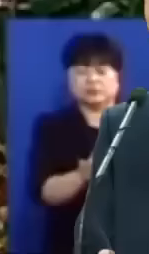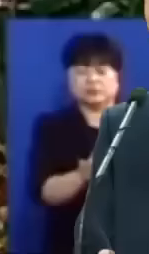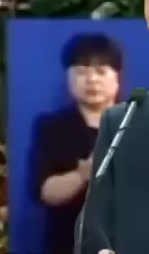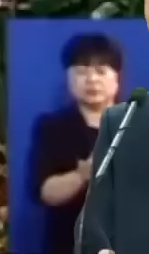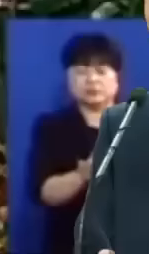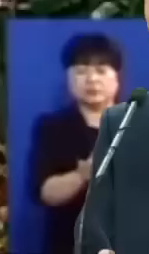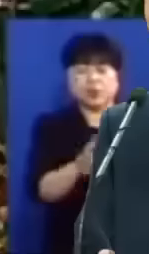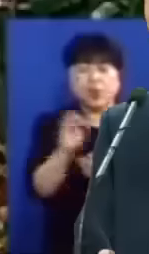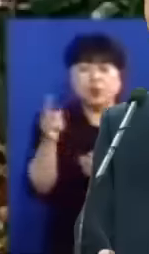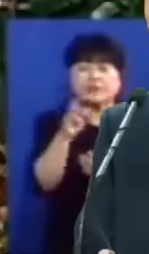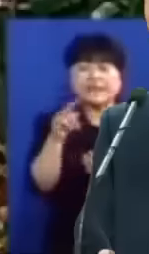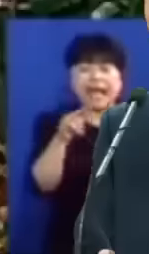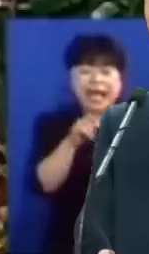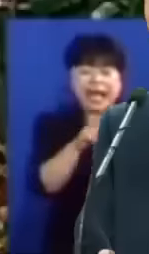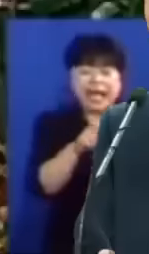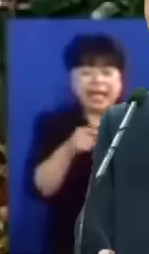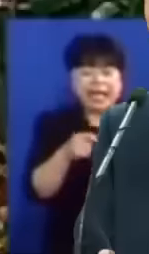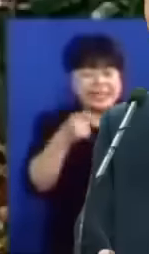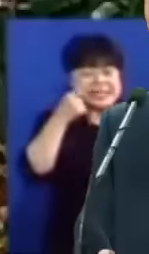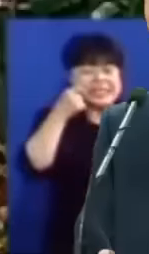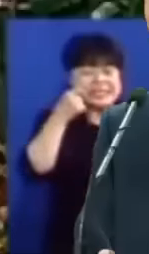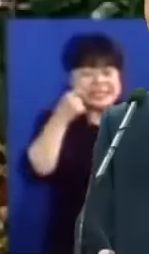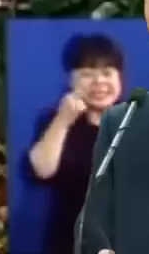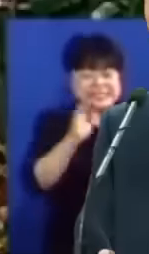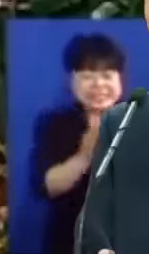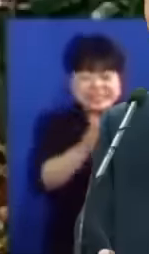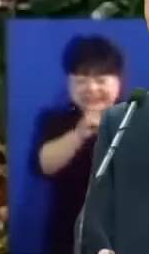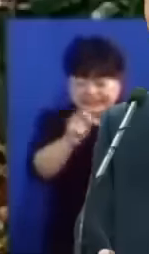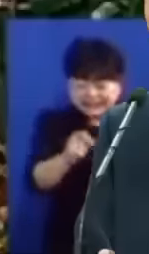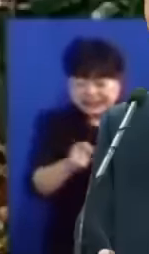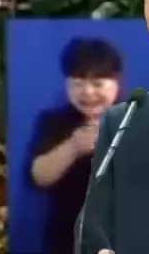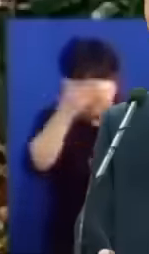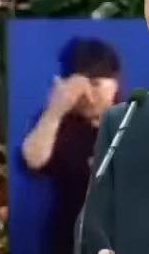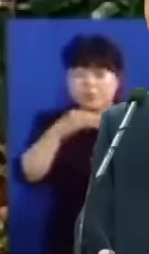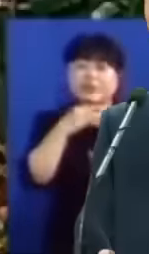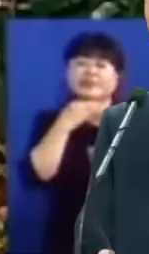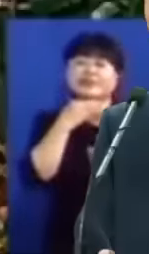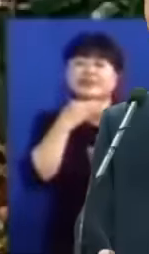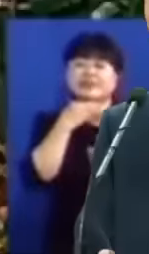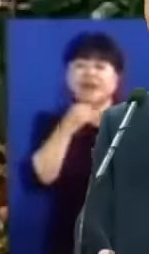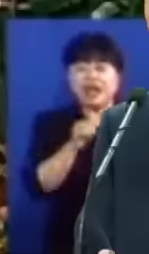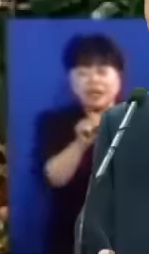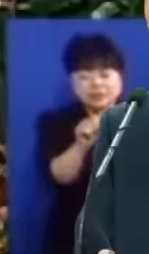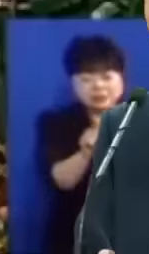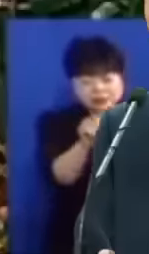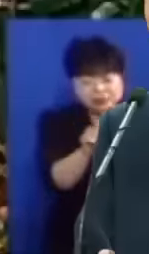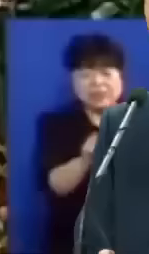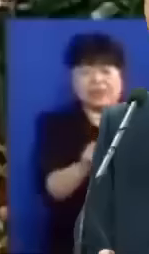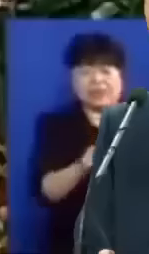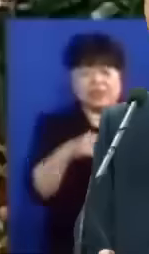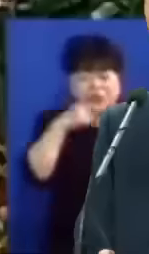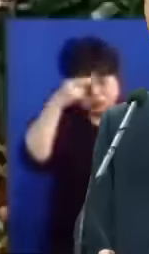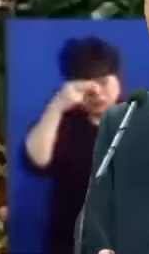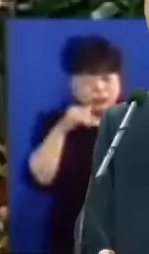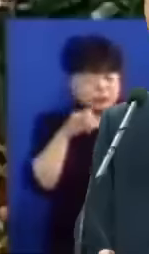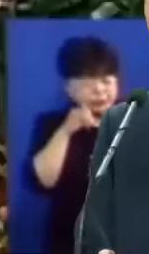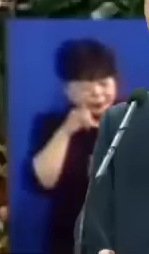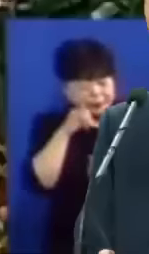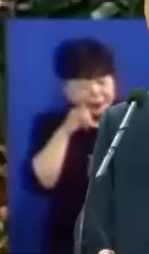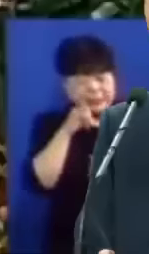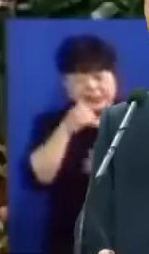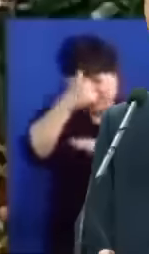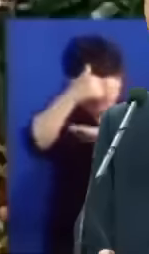오스와일드 오스카는 인기 작가가 되었지만 젊은 나이에 동성애에 빠졌고 술과 쾌락으로 시간을